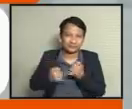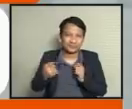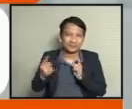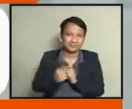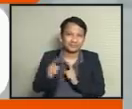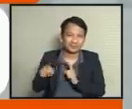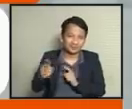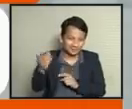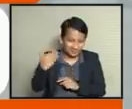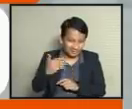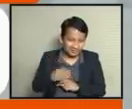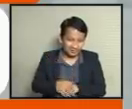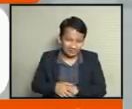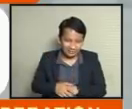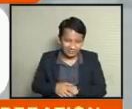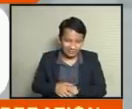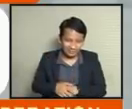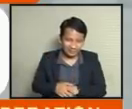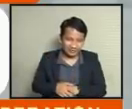Rubilin?